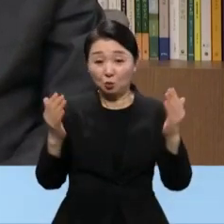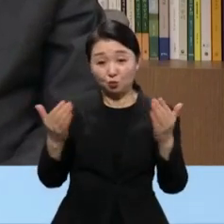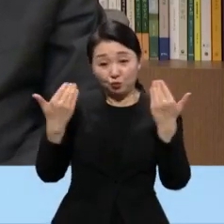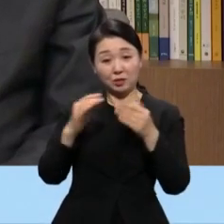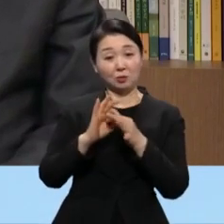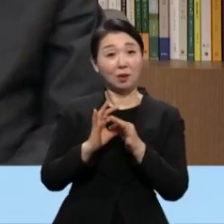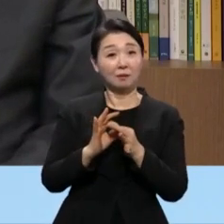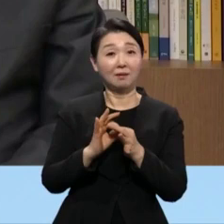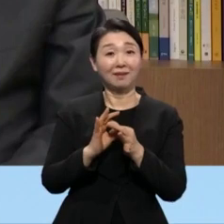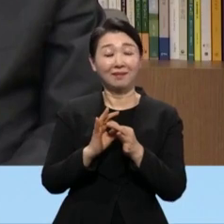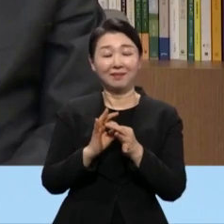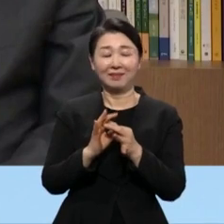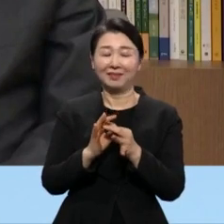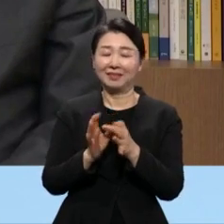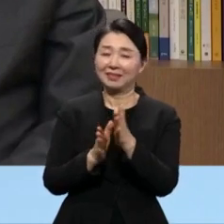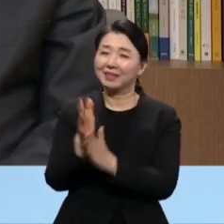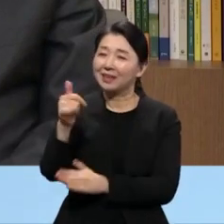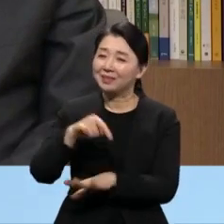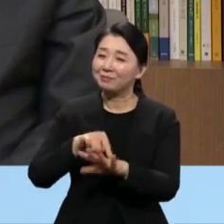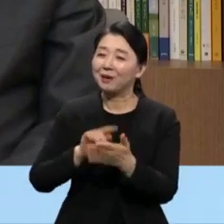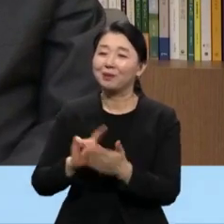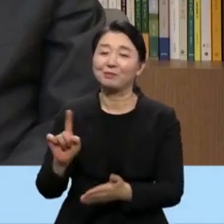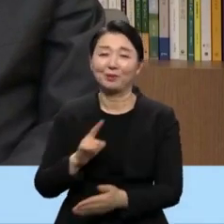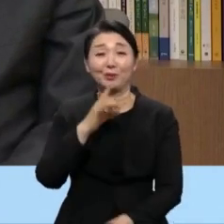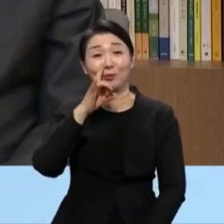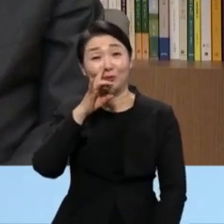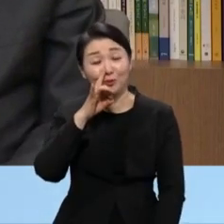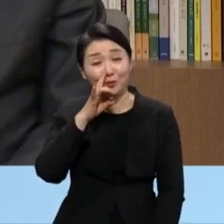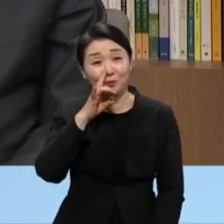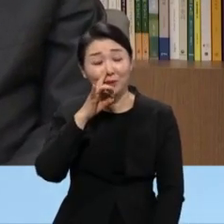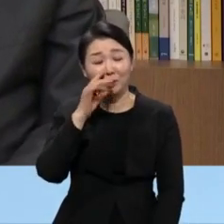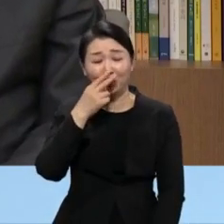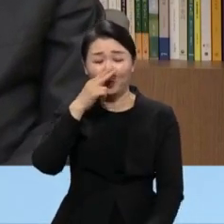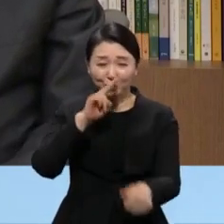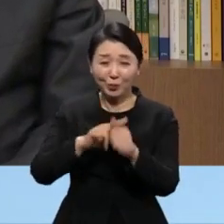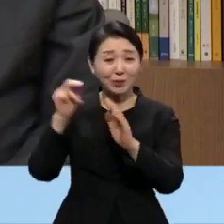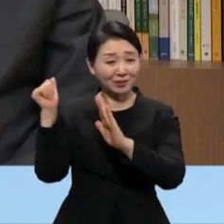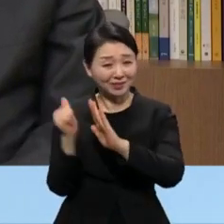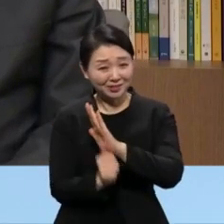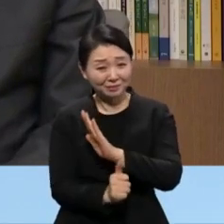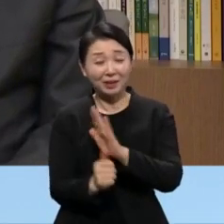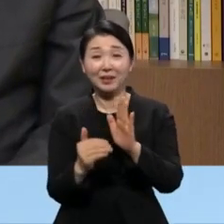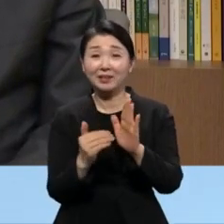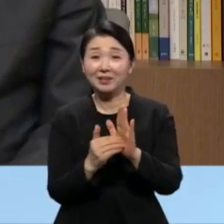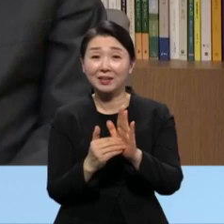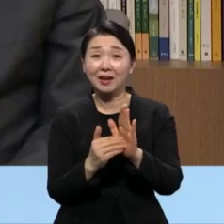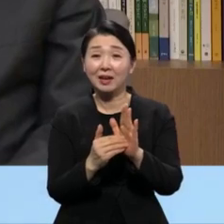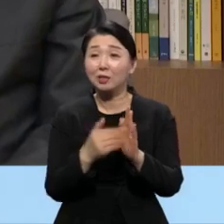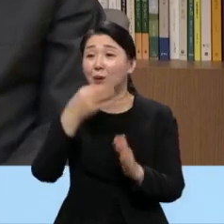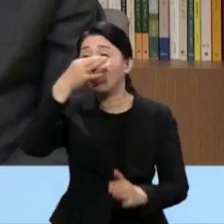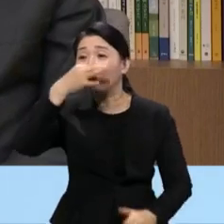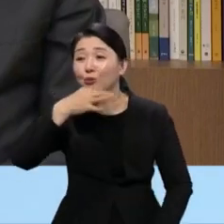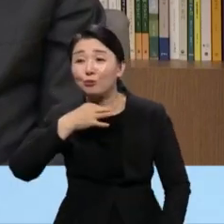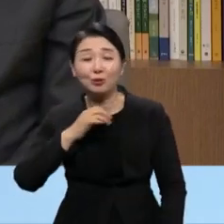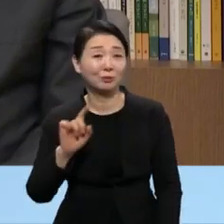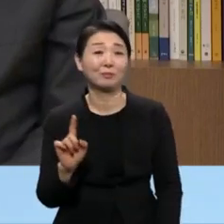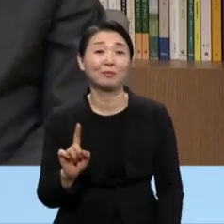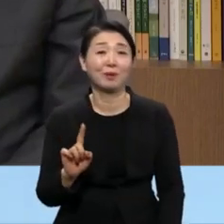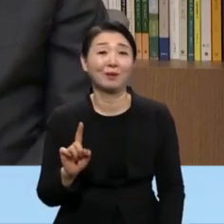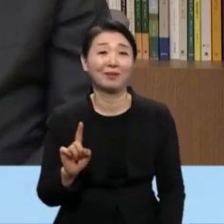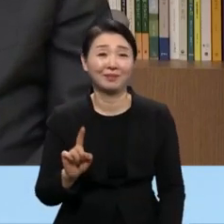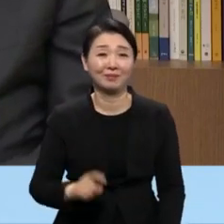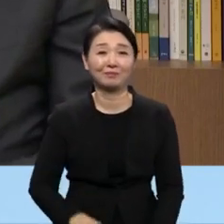유치전이었는데요. 시장님도 마음이 좀 어떠실지 궁금하고, 도전은 실패했습니다. 그런데 우리가 얻게 된 거를 한번 생각해 볼 수도 있을 것